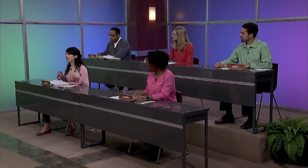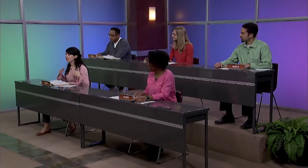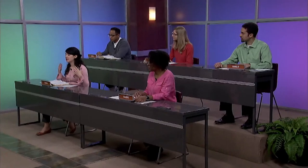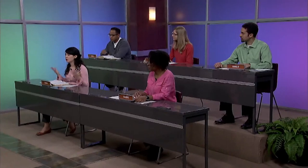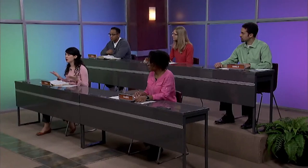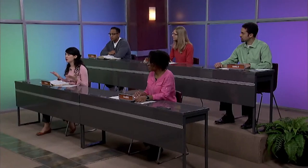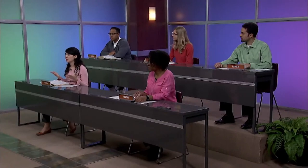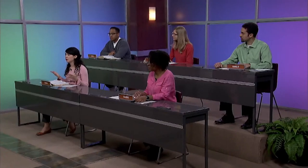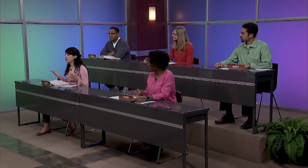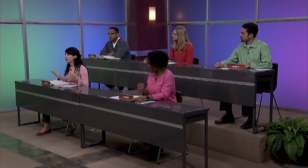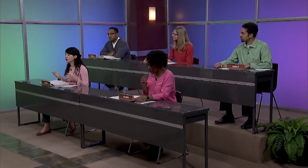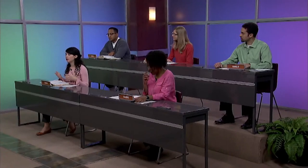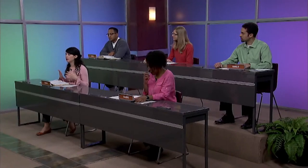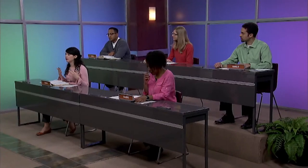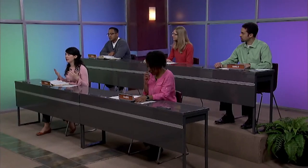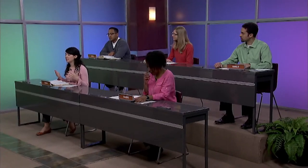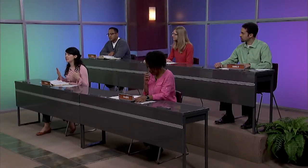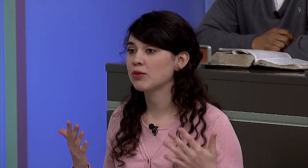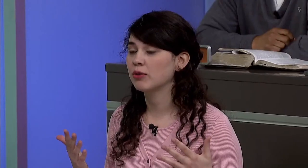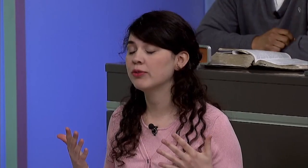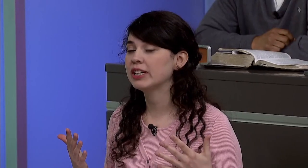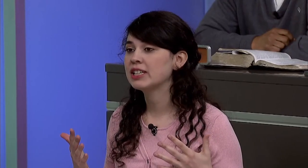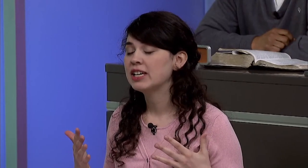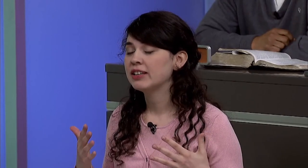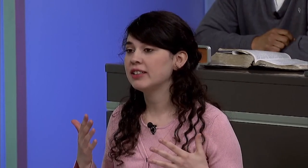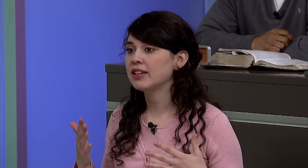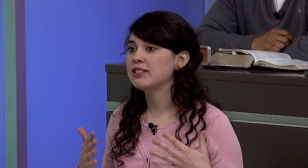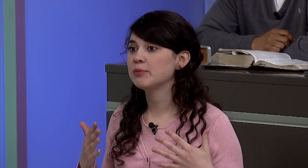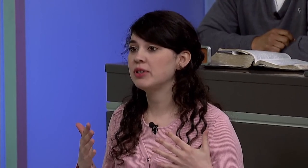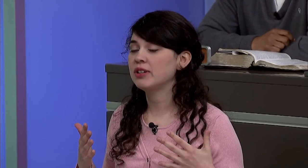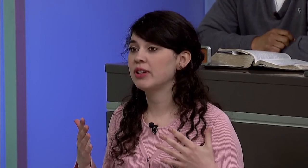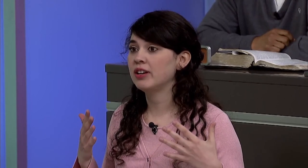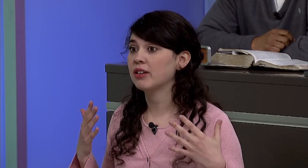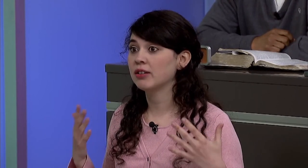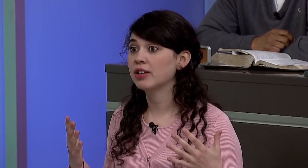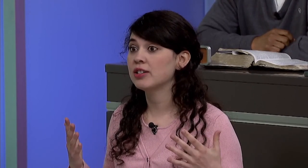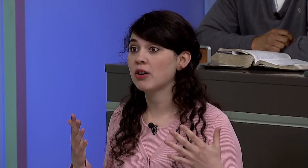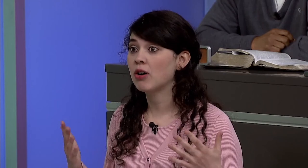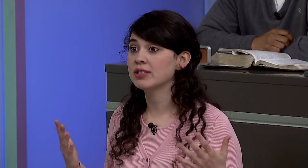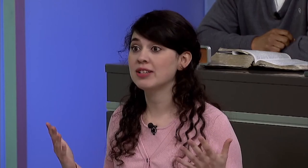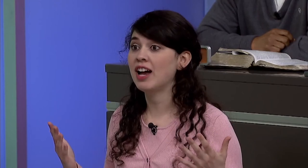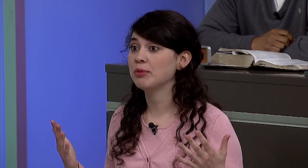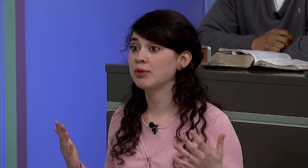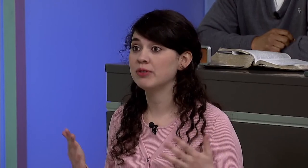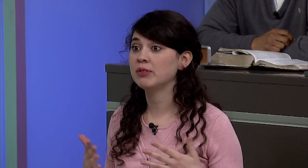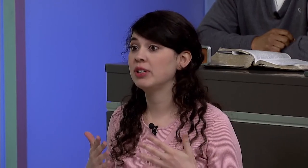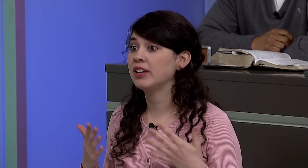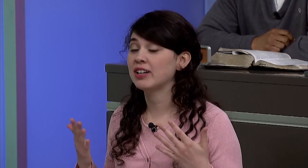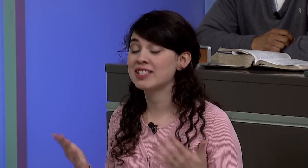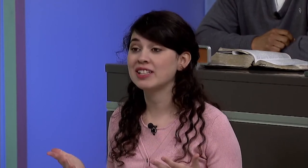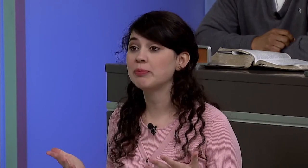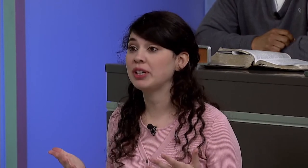Ludzie narażeni na polityczne zagrożenie i konflikt muszą stale zachowywać czujność.